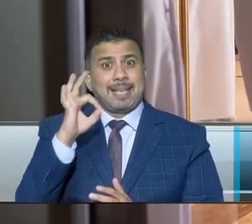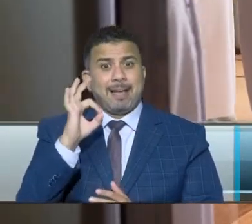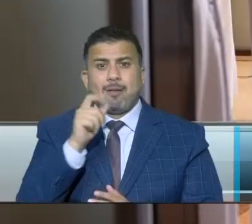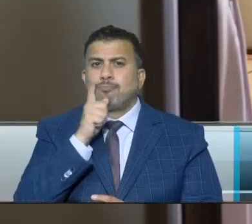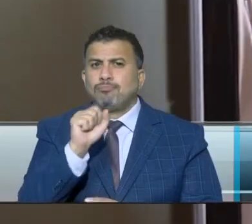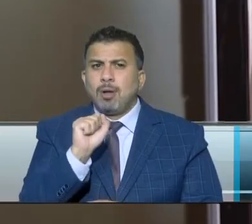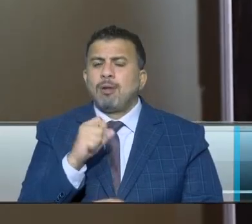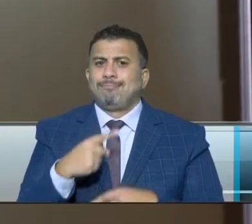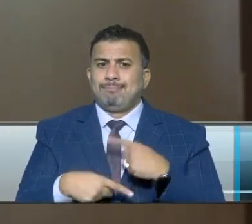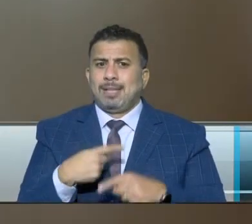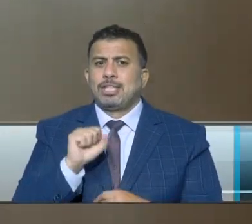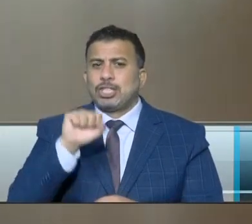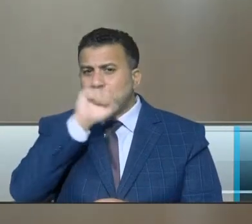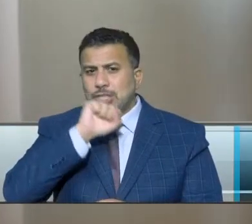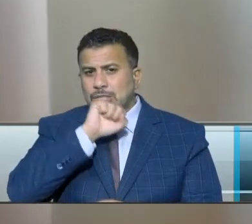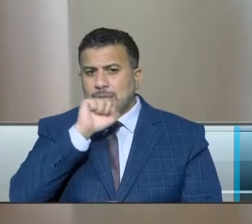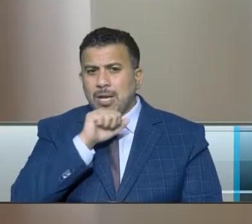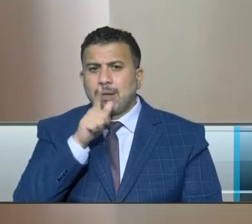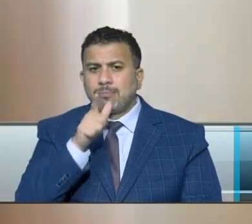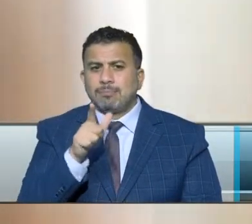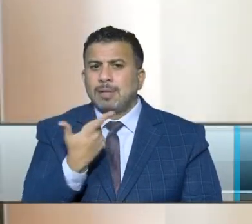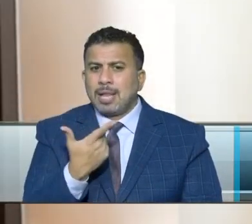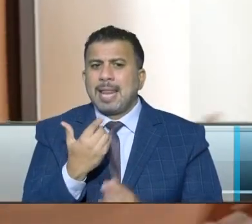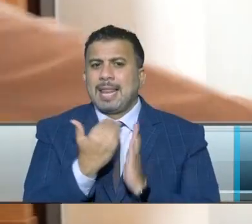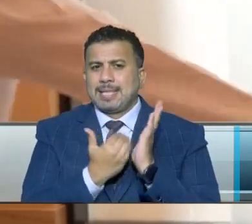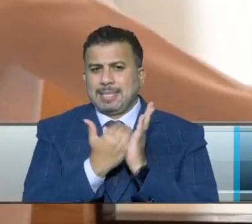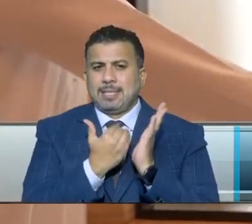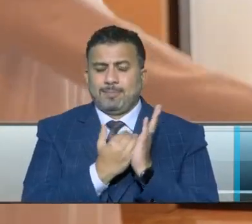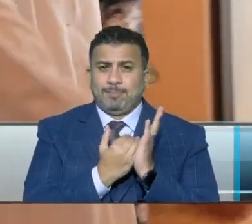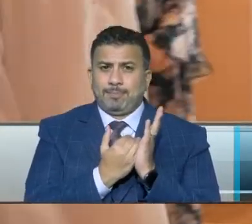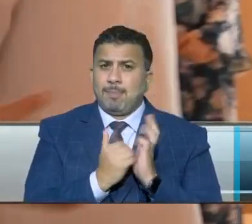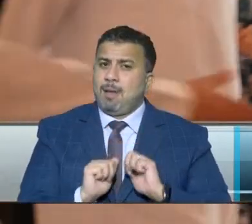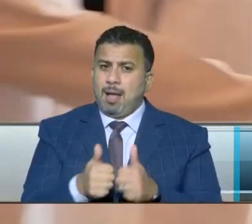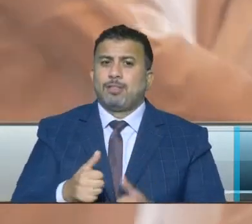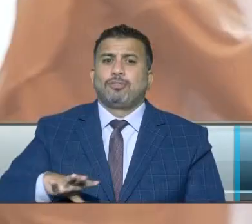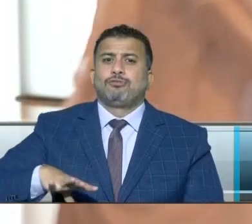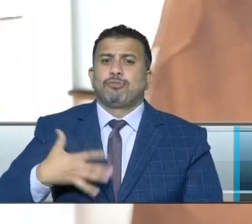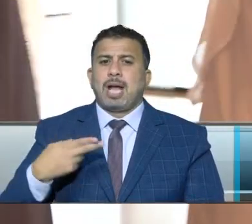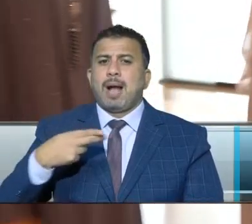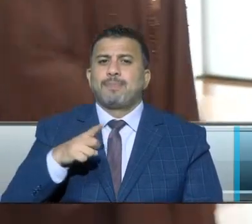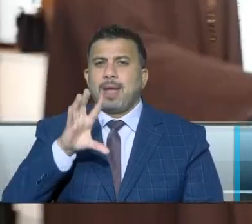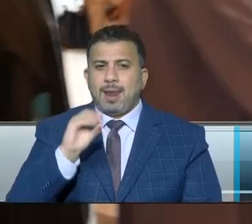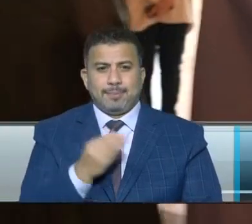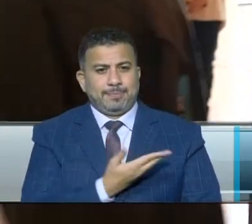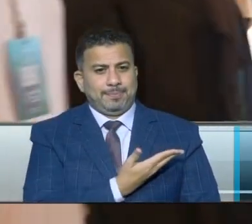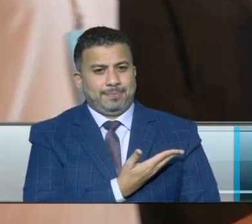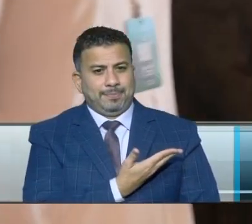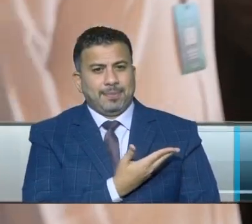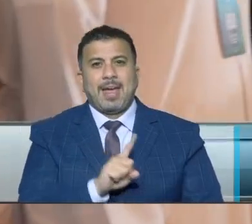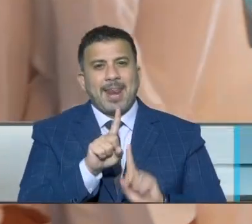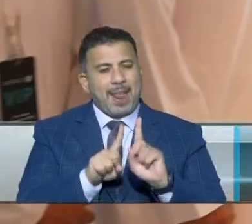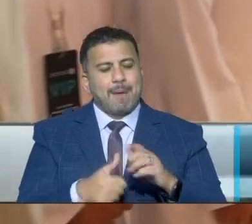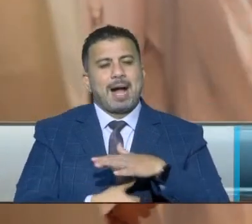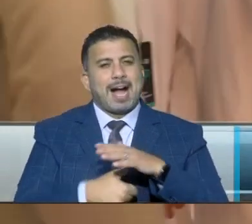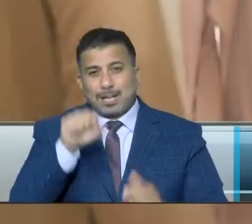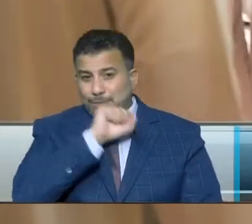وضمن مواكبه اماره الشارقه لكافه الاحداث الاقتصاديه حضر سمو الشيخ عبد الله بن سالم بن سلطان القاسمي نائب